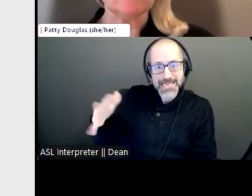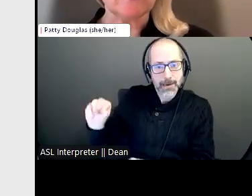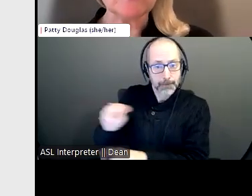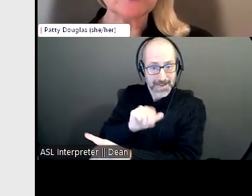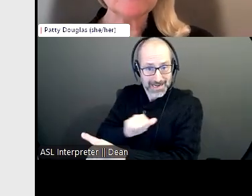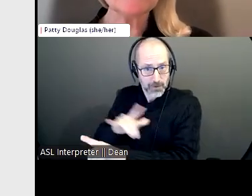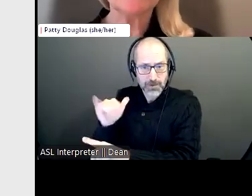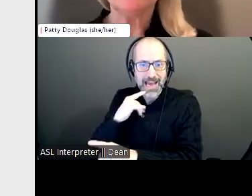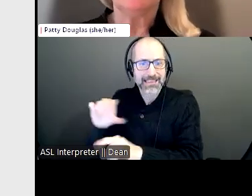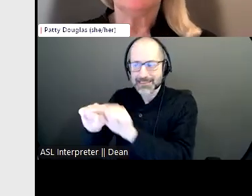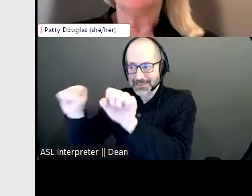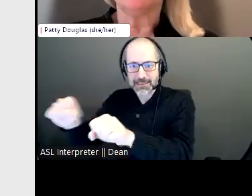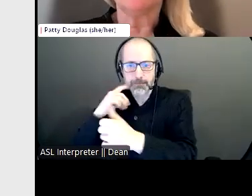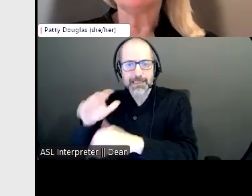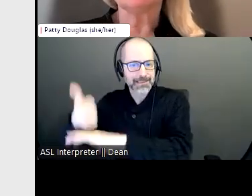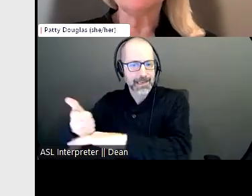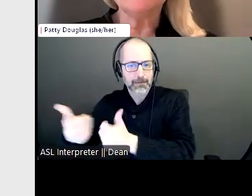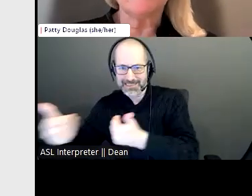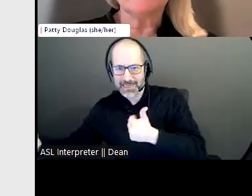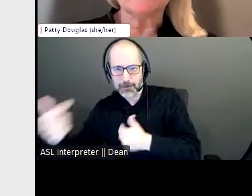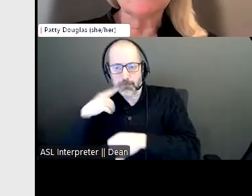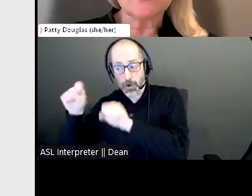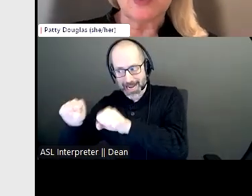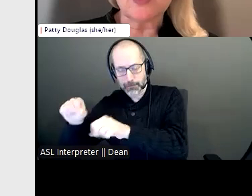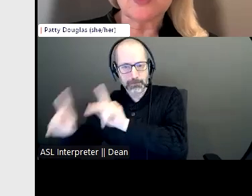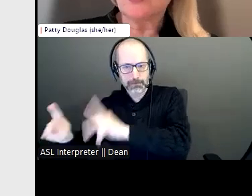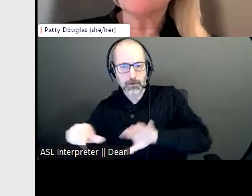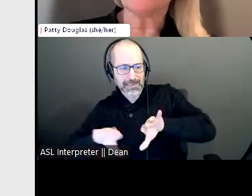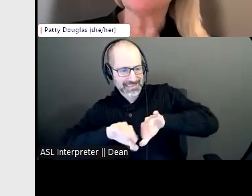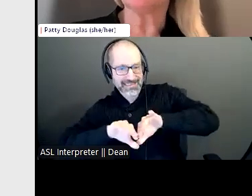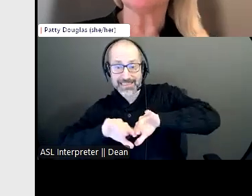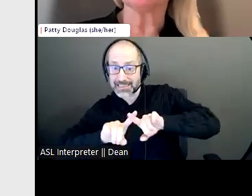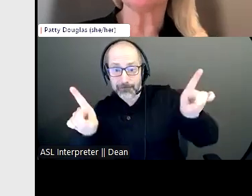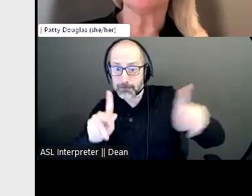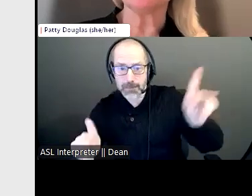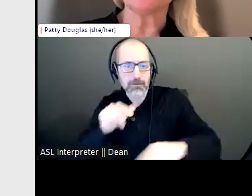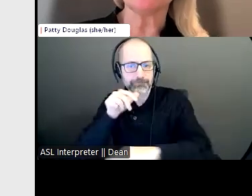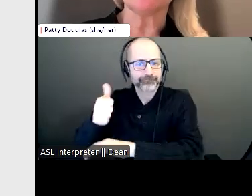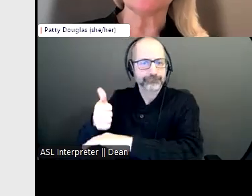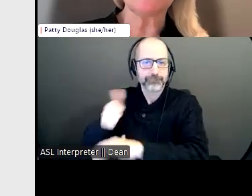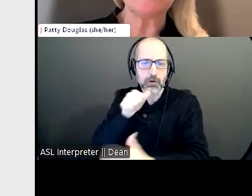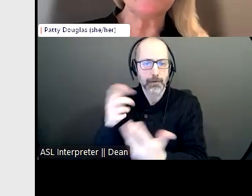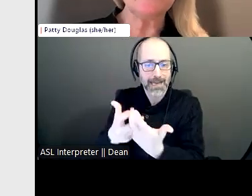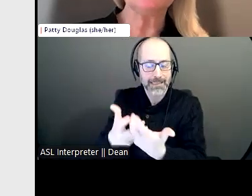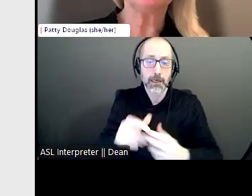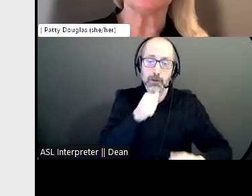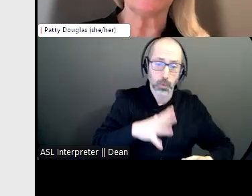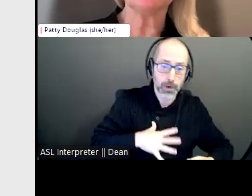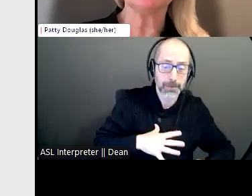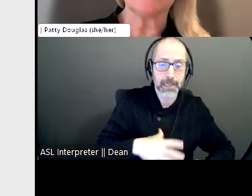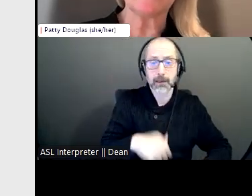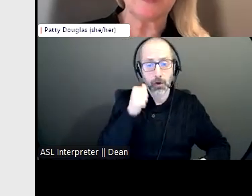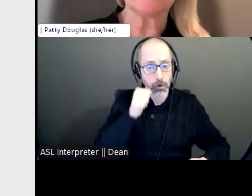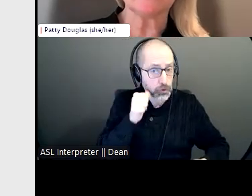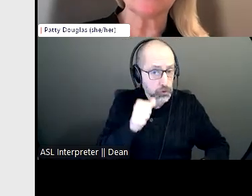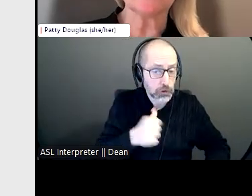dévalorisation systémique et l'exclusion des personnes handicapées et neurodivergentes. Et dû à cette intersectionnalité, les femmes, les